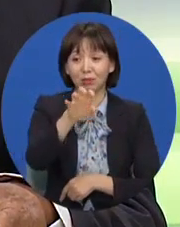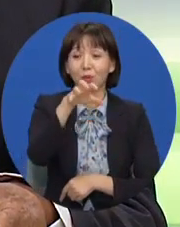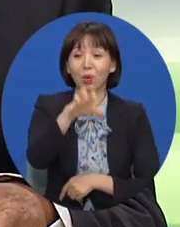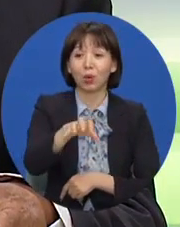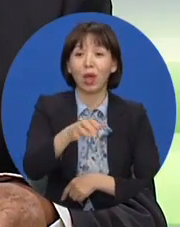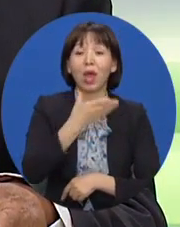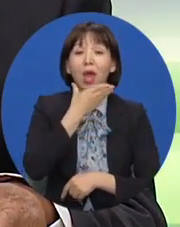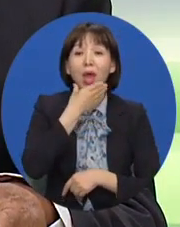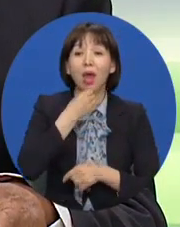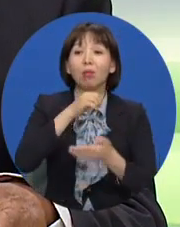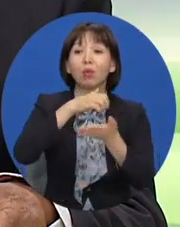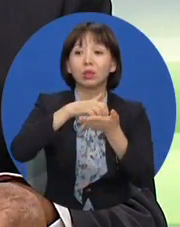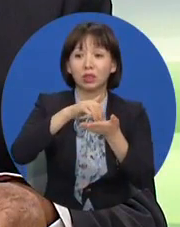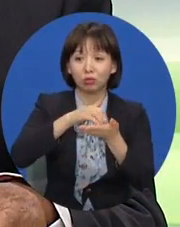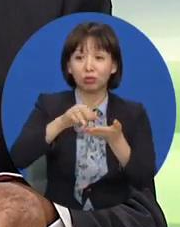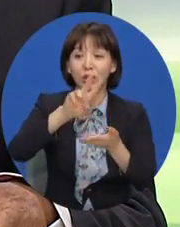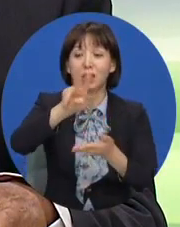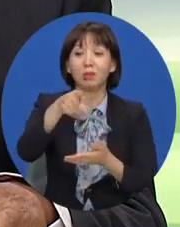행복지수가